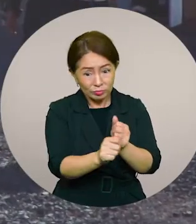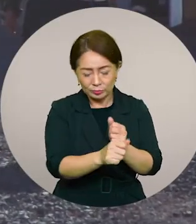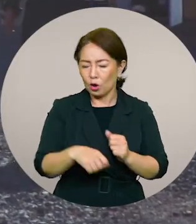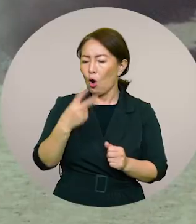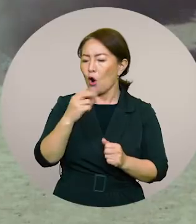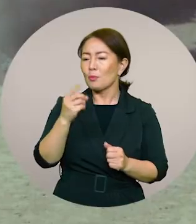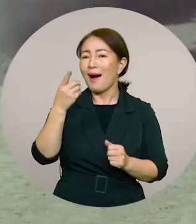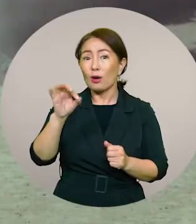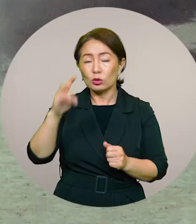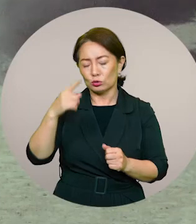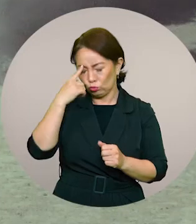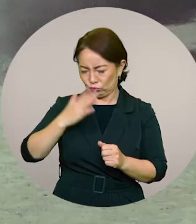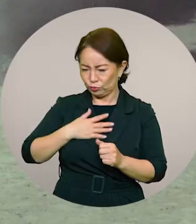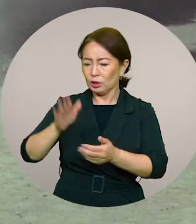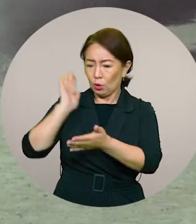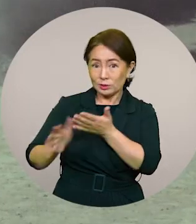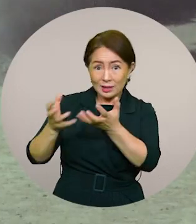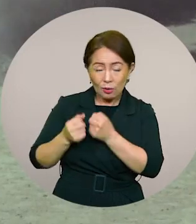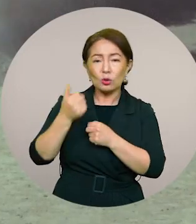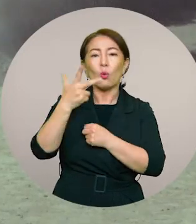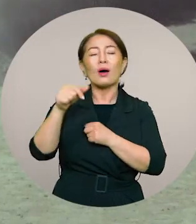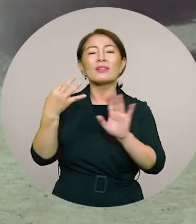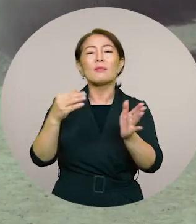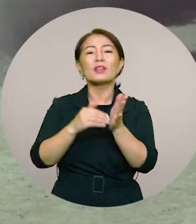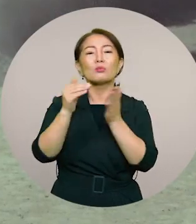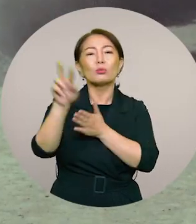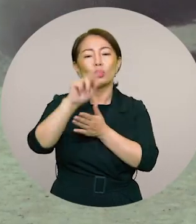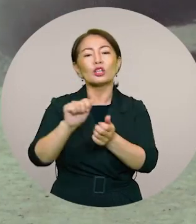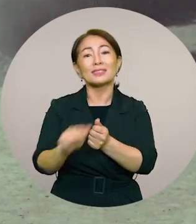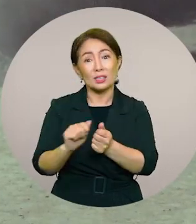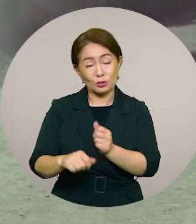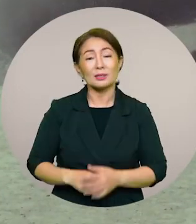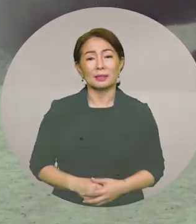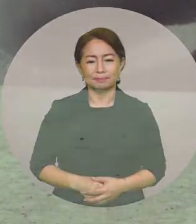оноос хойш үндэсний худалдан авалтад 3.8 тэрбум $, зарцуулсан байна.